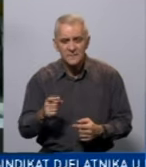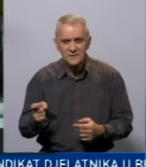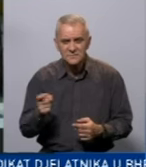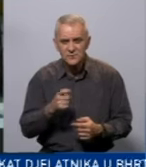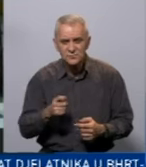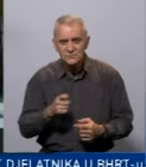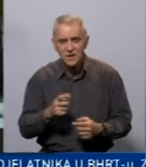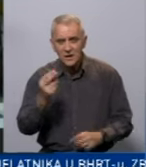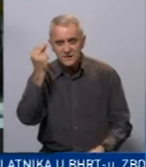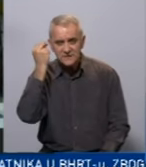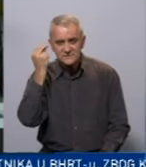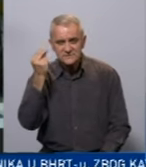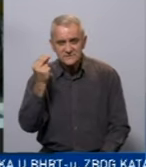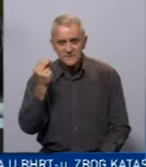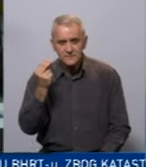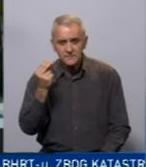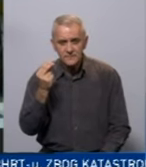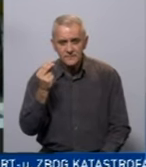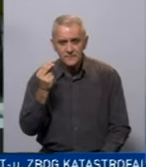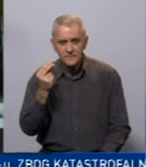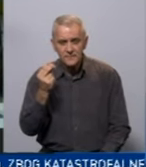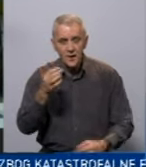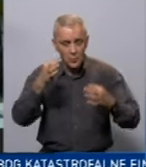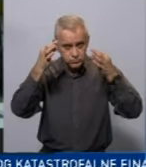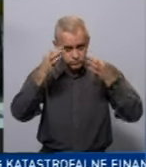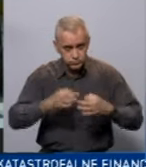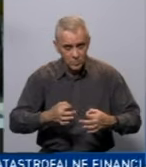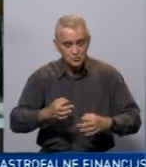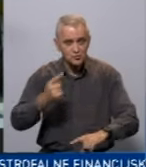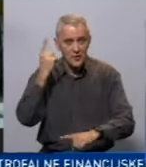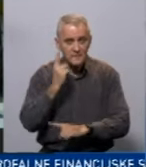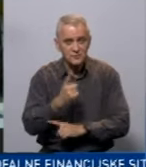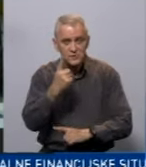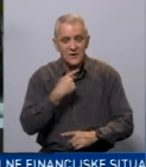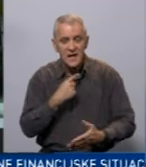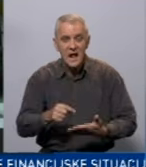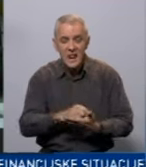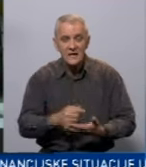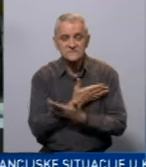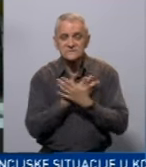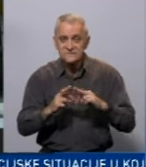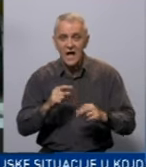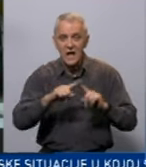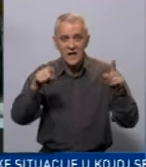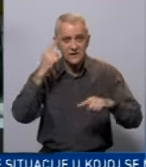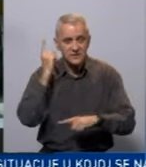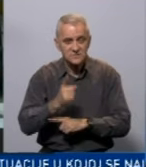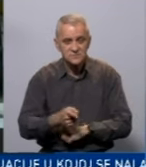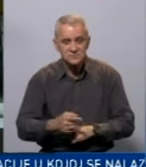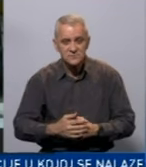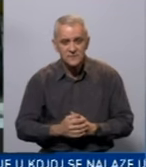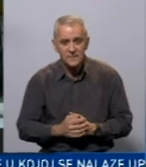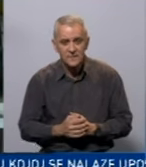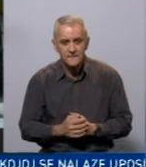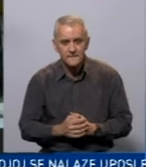da Srbija zapravo poštuje te presude i glasa za usvajanje ove rezolucije, a zatim smo